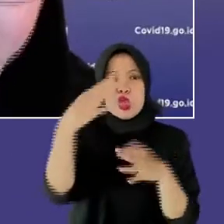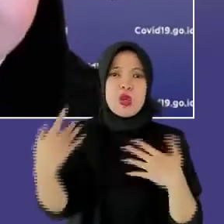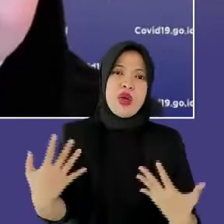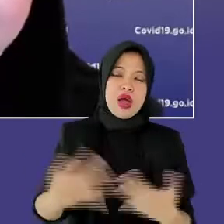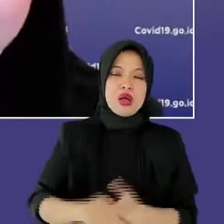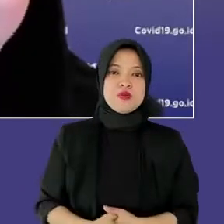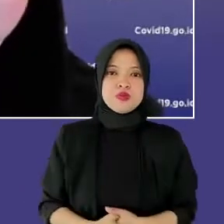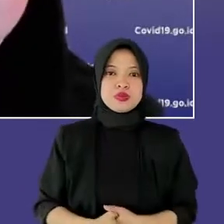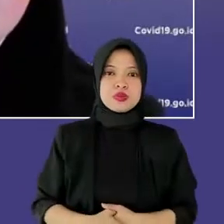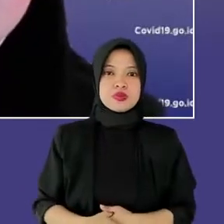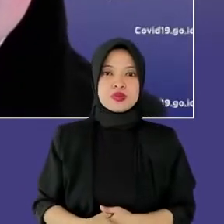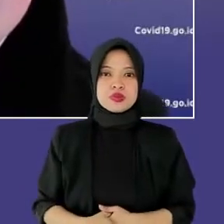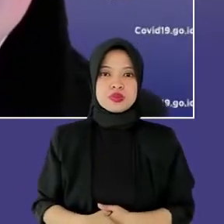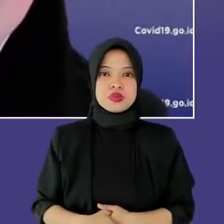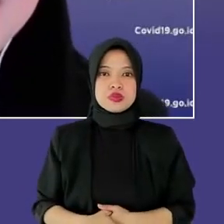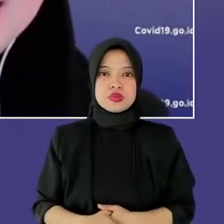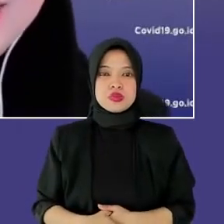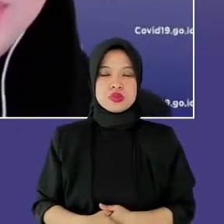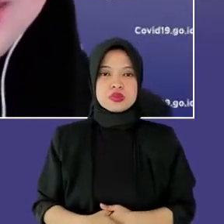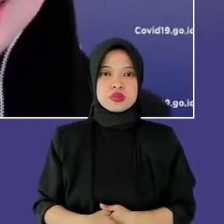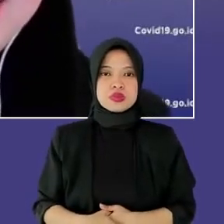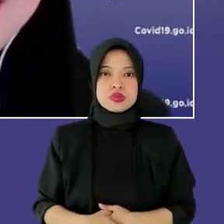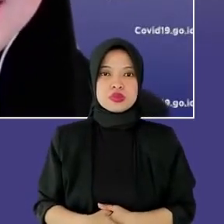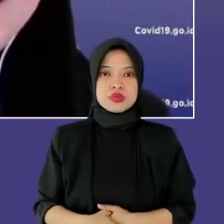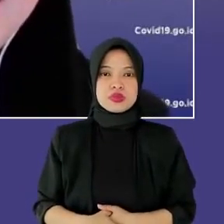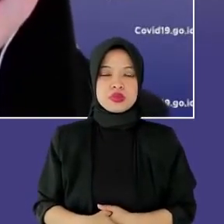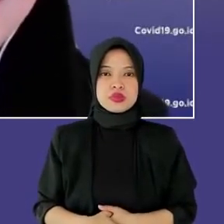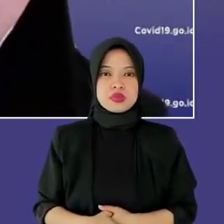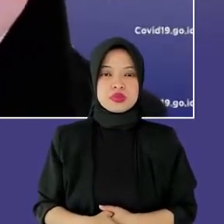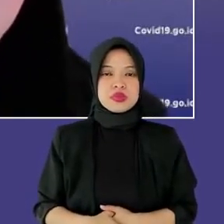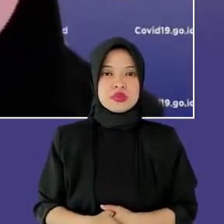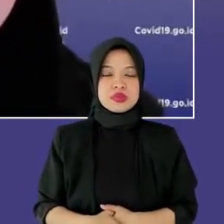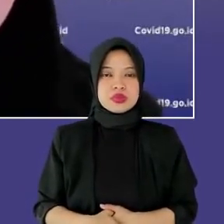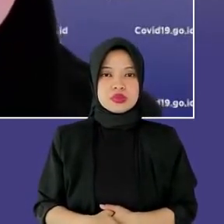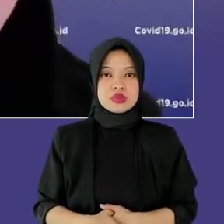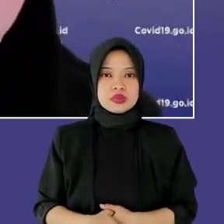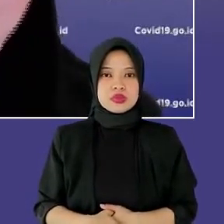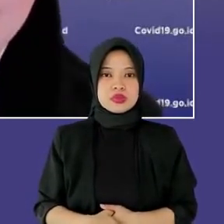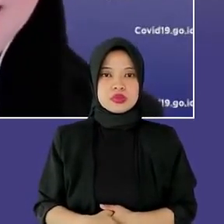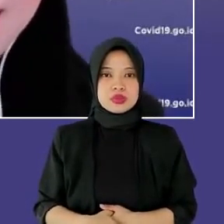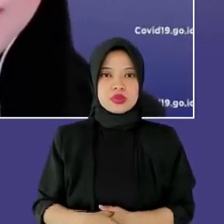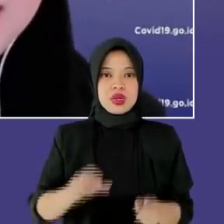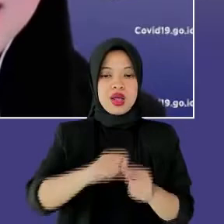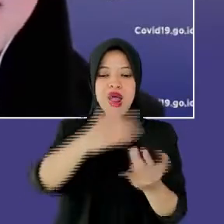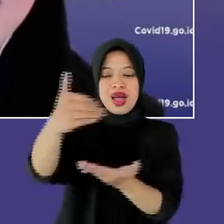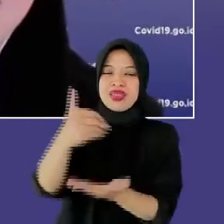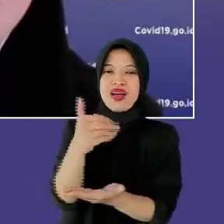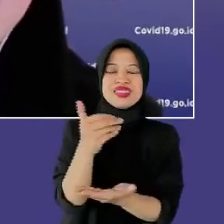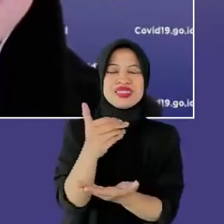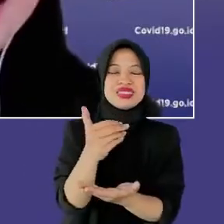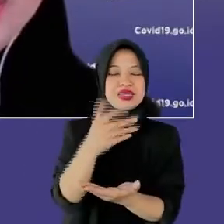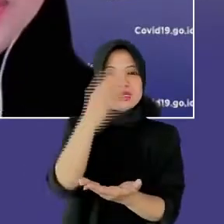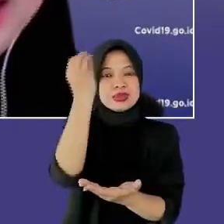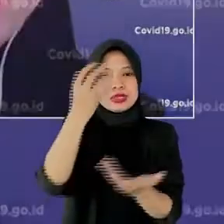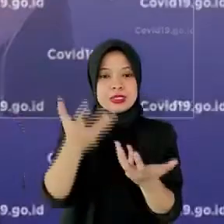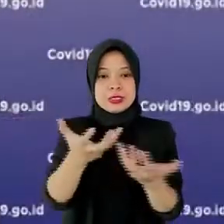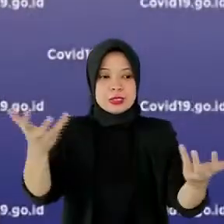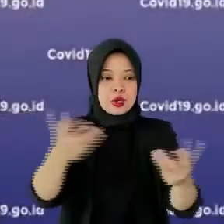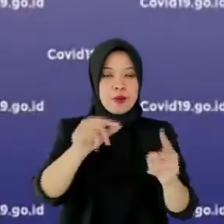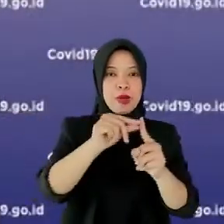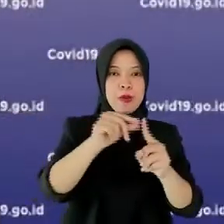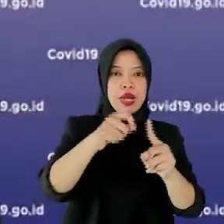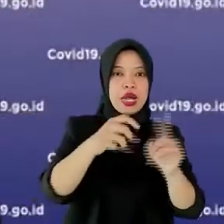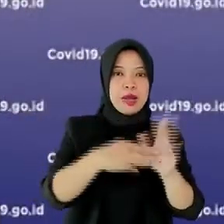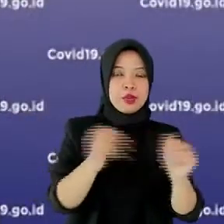nih sebetulnya. Gimana ceritanya, Dokter Pip? Iya, jadi mungkin saat ini saya mungkin nggak pegang langsung data kali ya, membagi antara yang melaksanakan